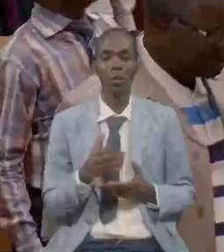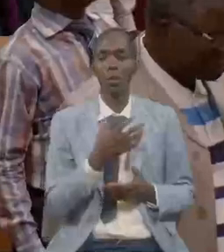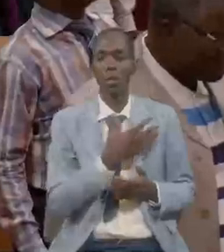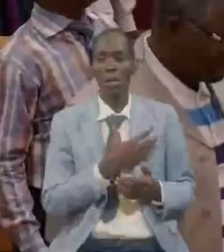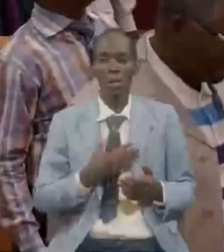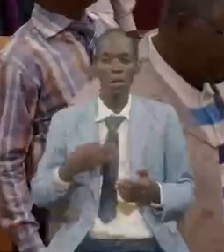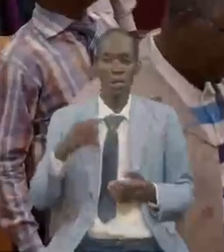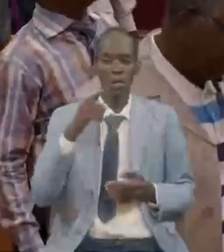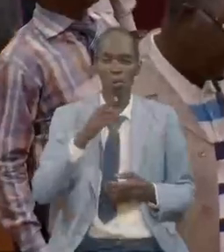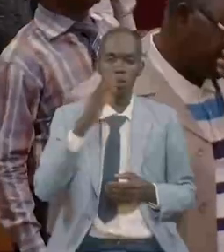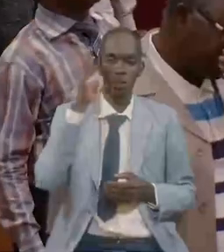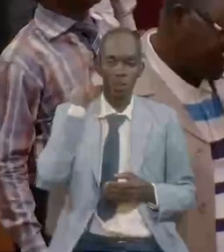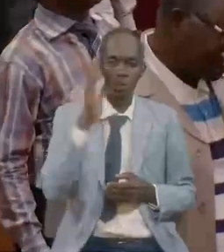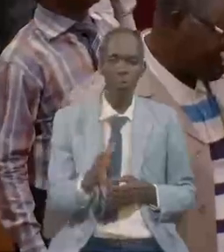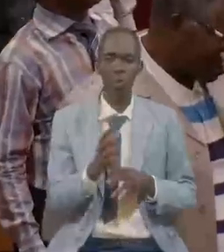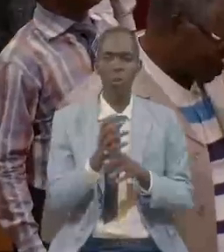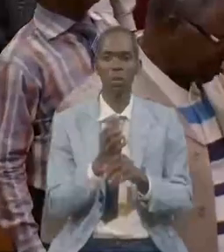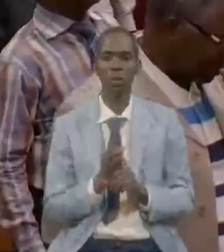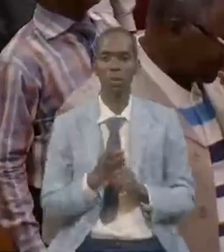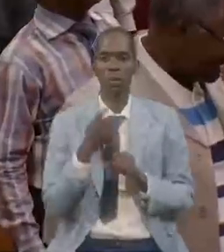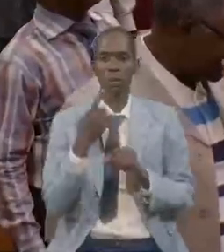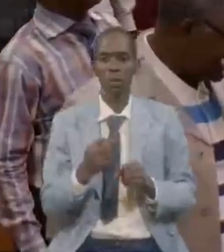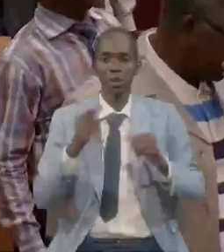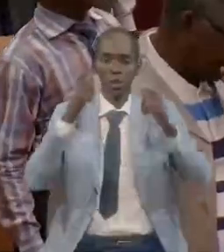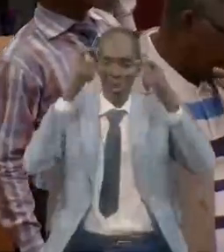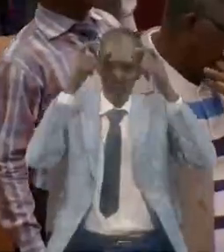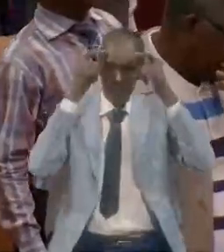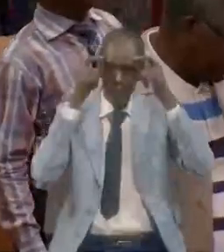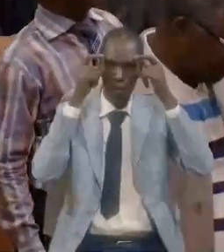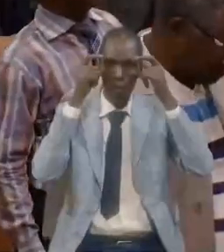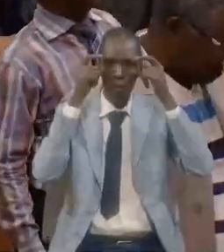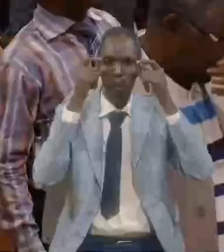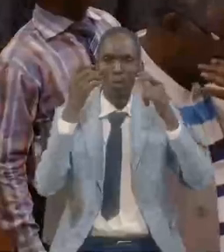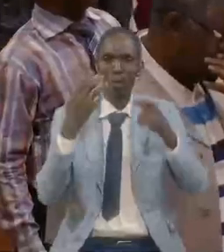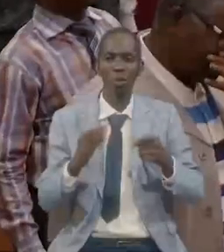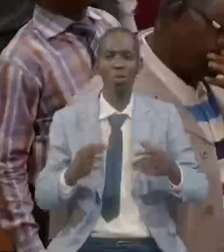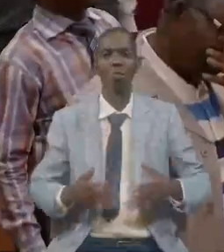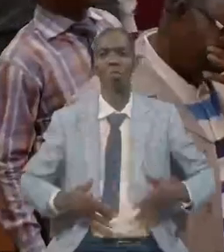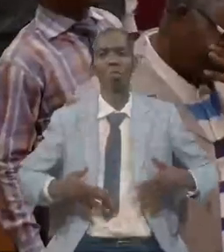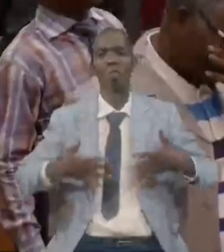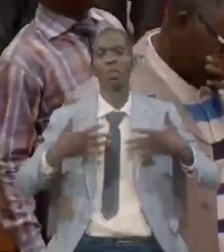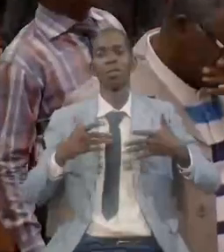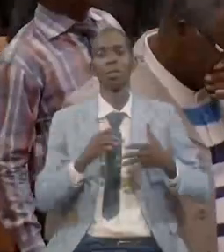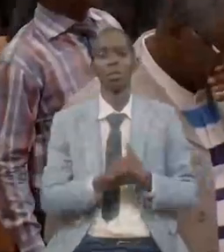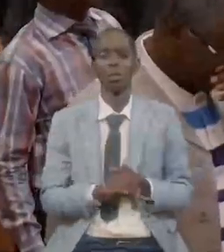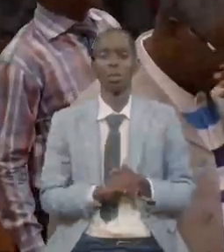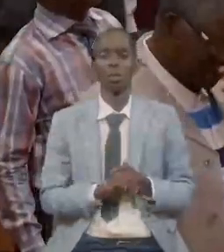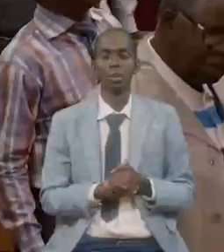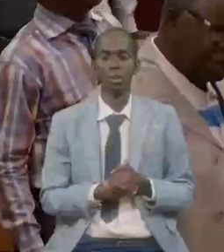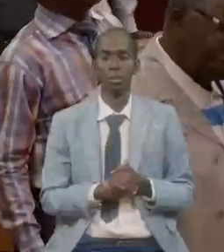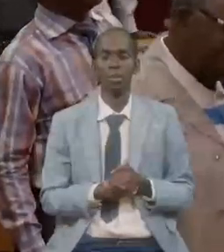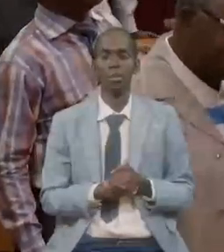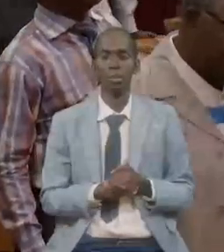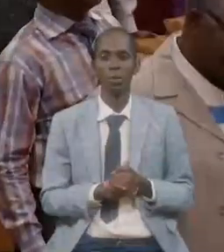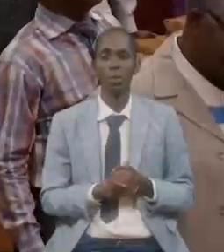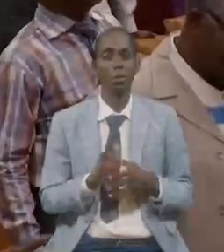Et vous allez recevoir la couronne de la vie.